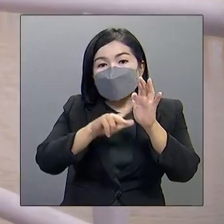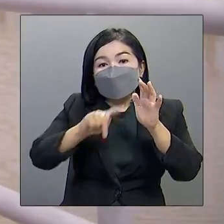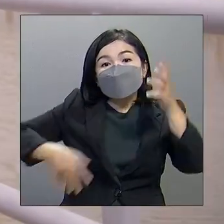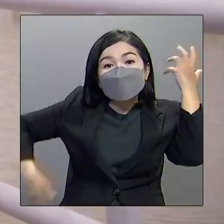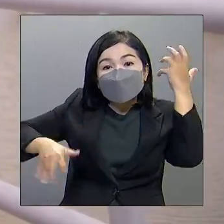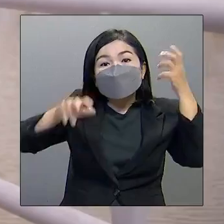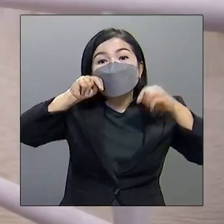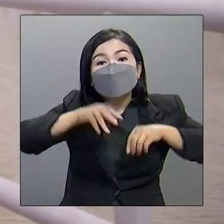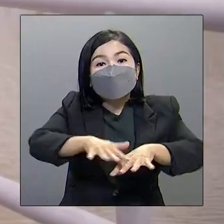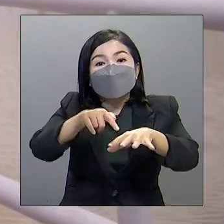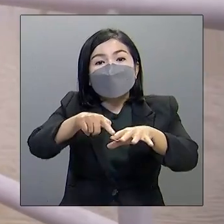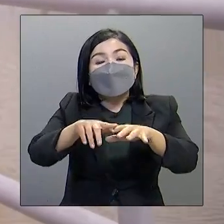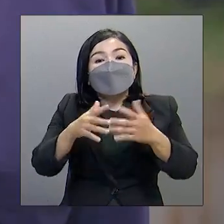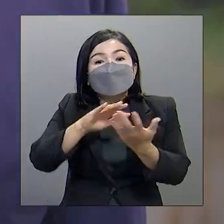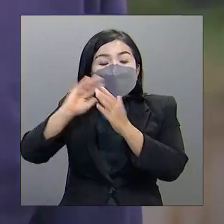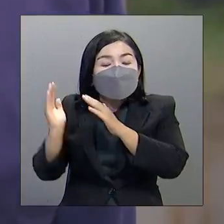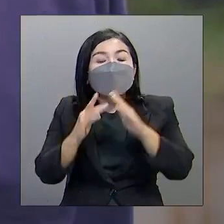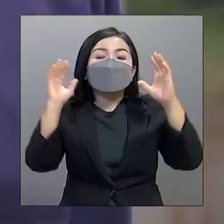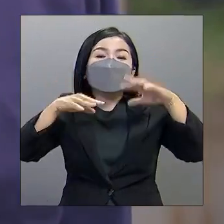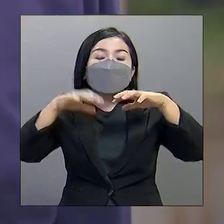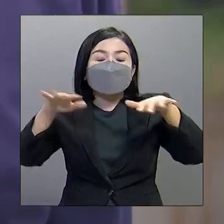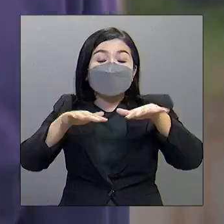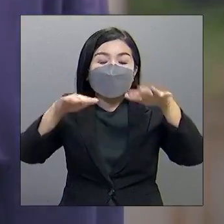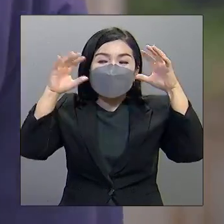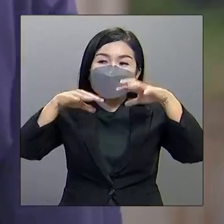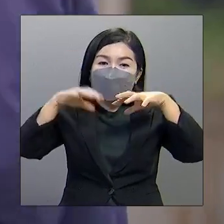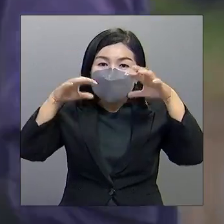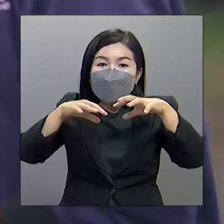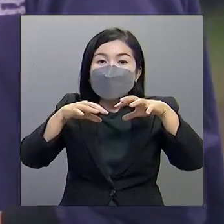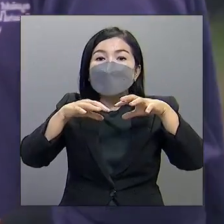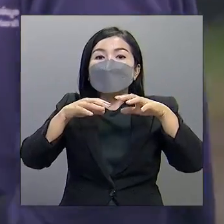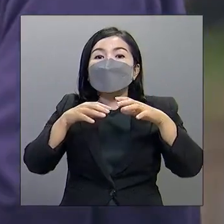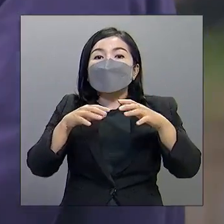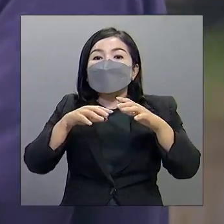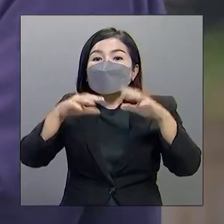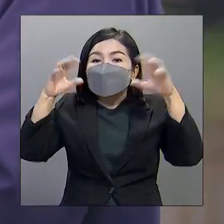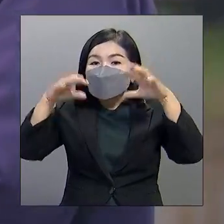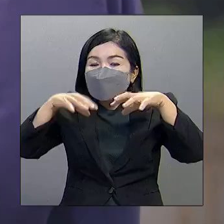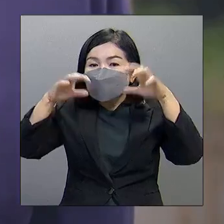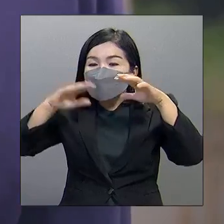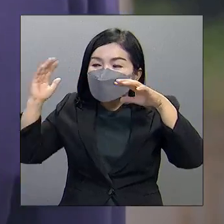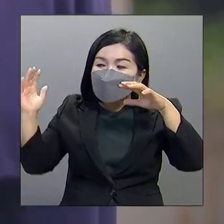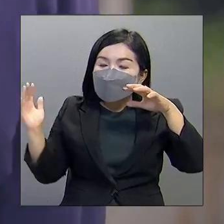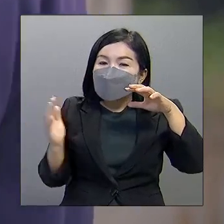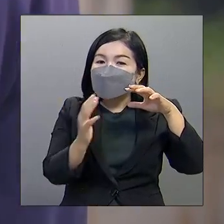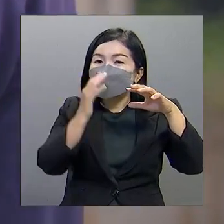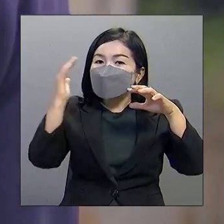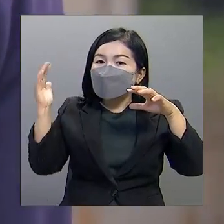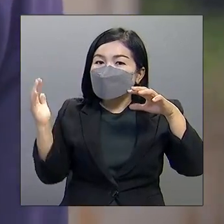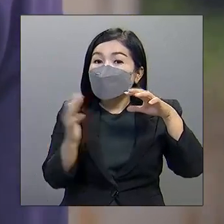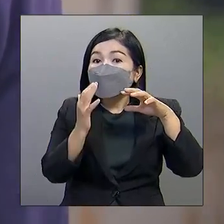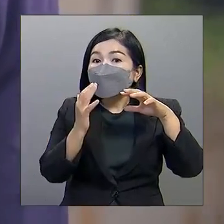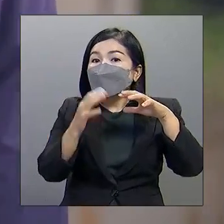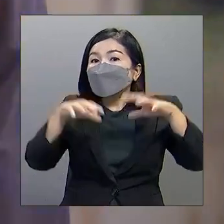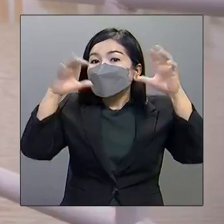แต่ยิ่งอ่อนกำลังลงเป็นหย่อมความกดอากาศต่ำกำลังแรงเนี่ยยิ่งเคลื่อนที่ช้ า พอเคลื่อนที่ช้าเสร็จปุ๊บมันจะทำให้มีปริมาณฝ